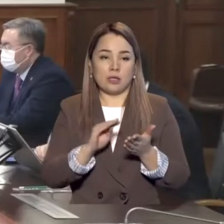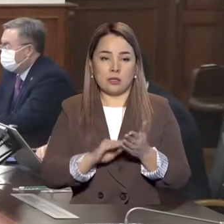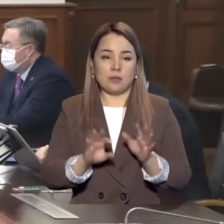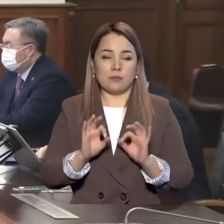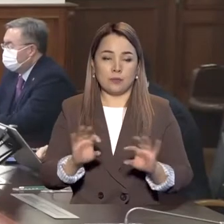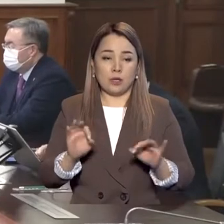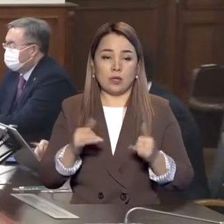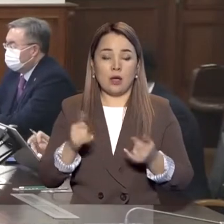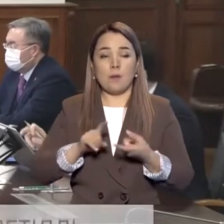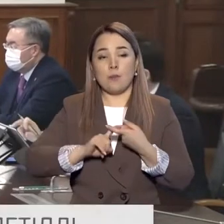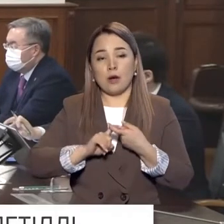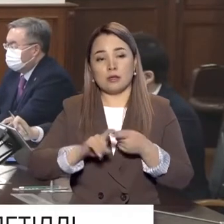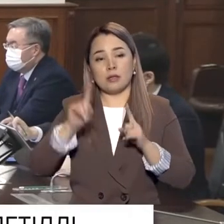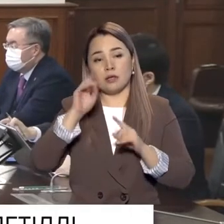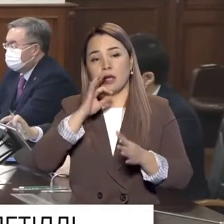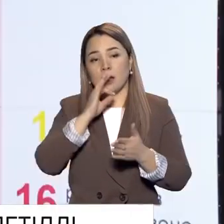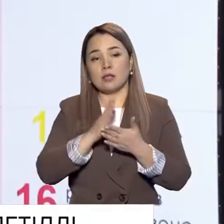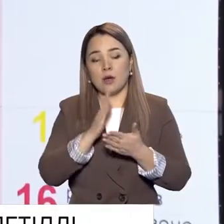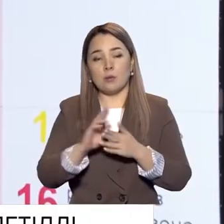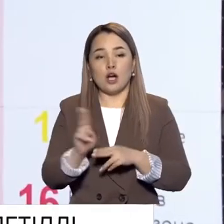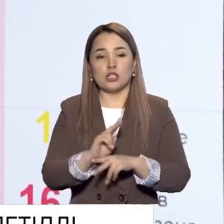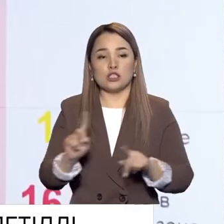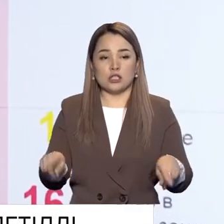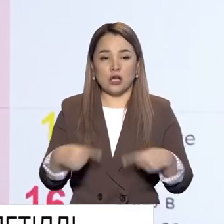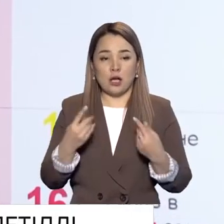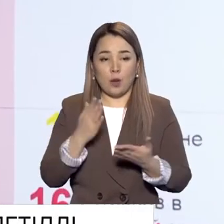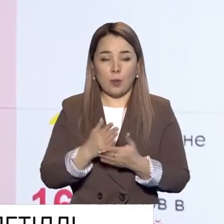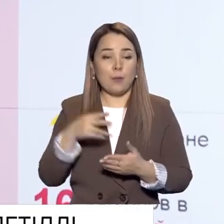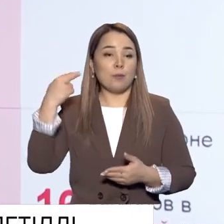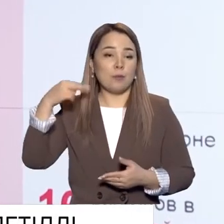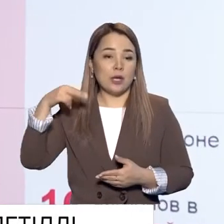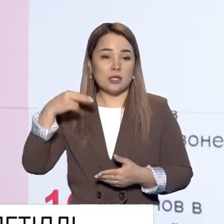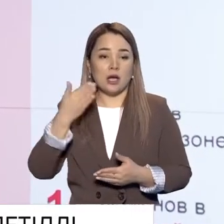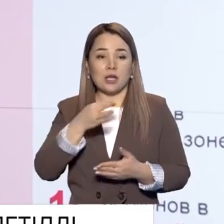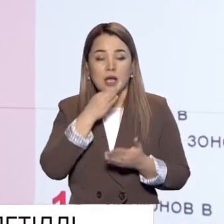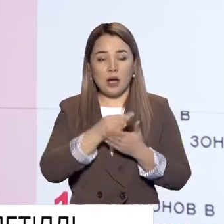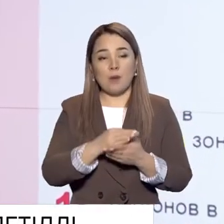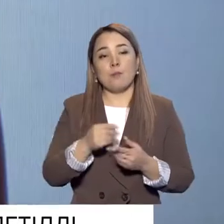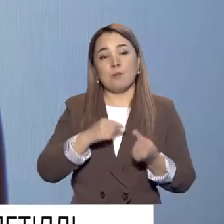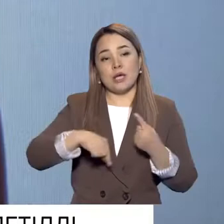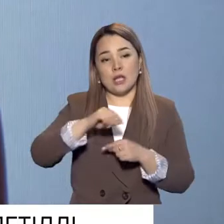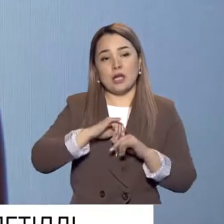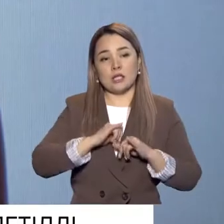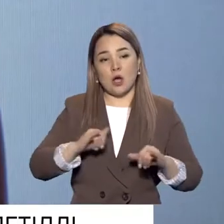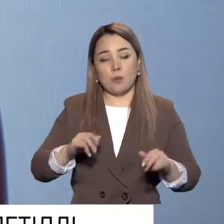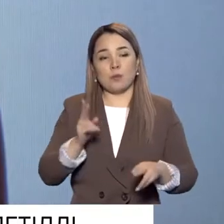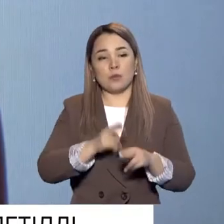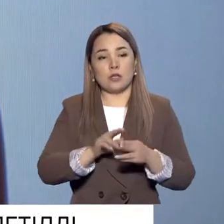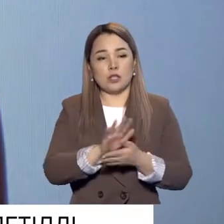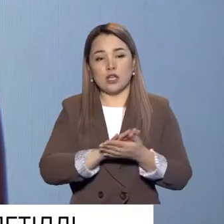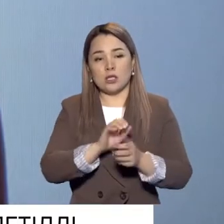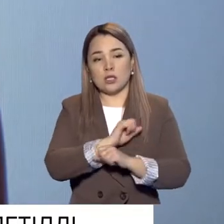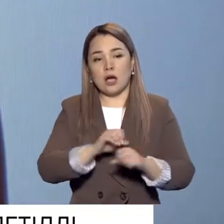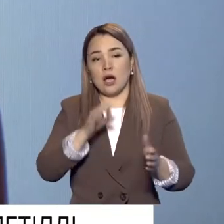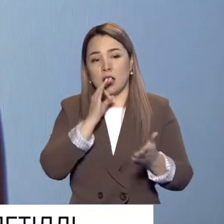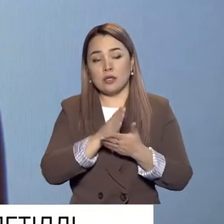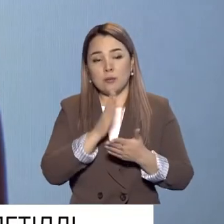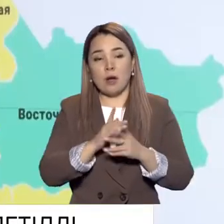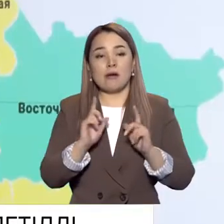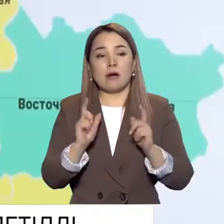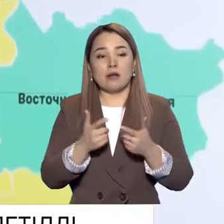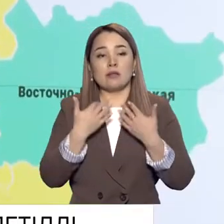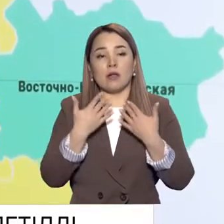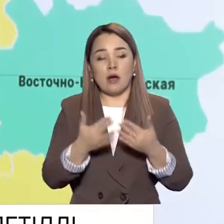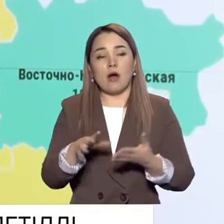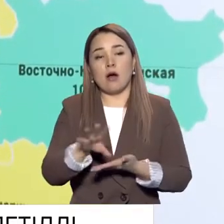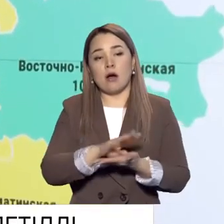Пандемиядан жатқаяқтаған экономика енді қалпына келе бастады. Сол үшін президент үкіметке бизнестің дамуына кедергі келтірмеу керектігін айтқан еді. Карантин